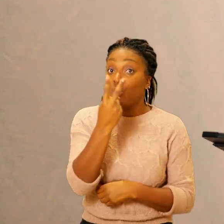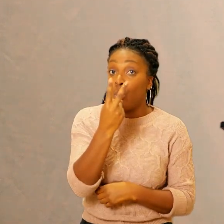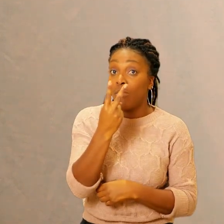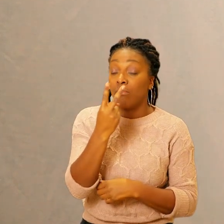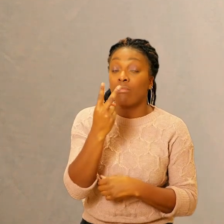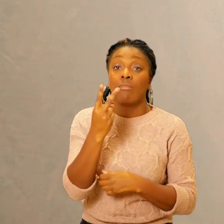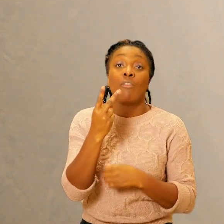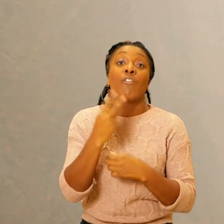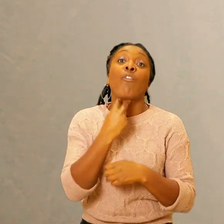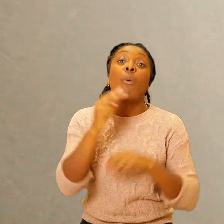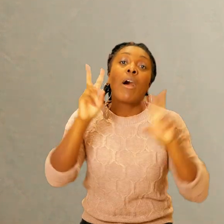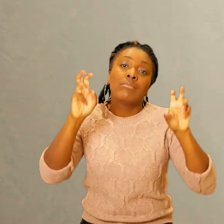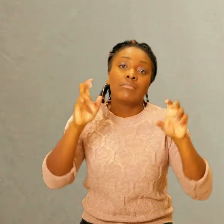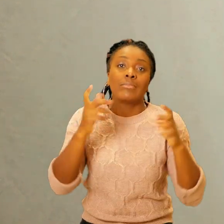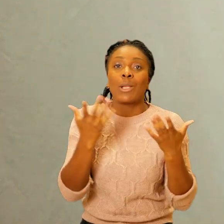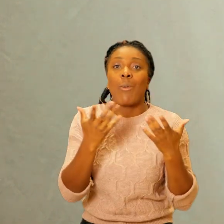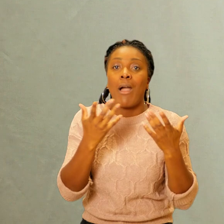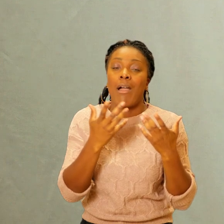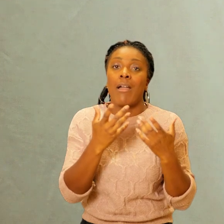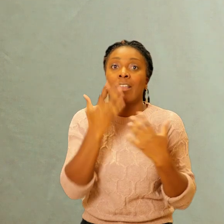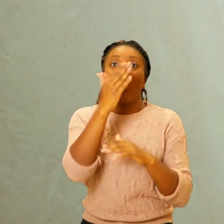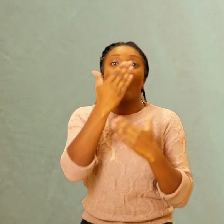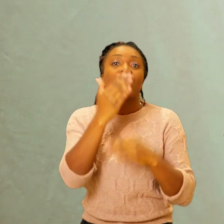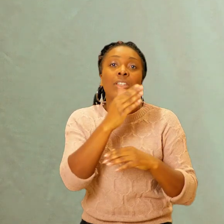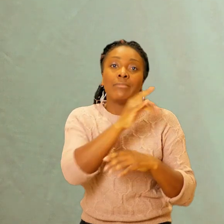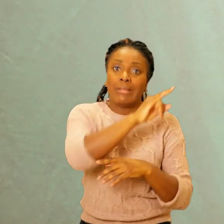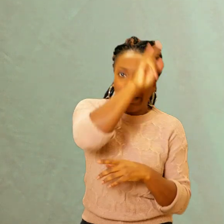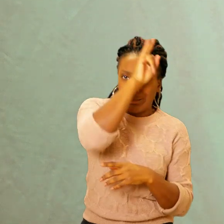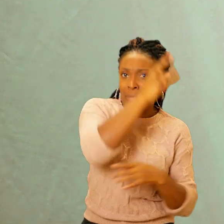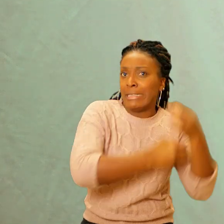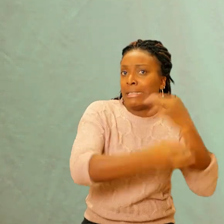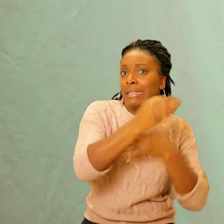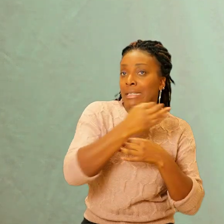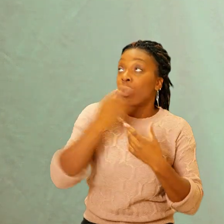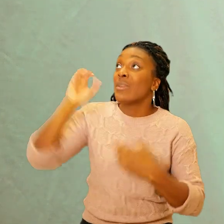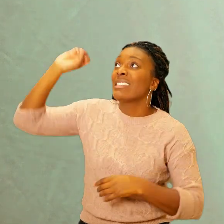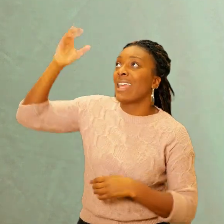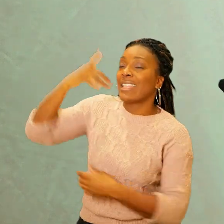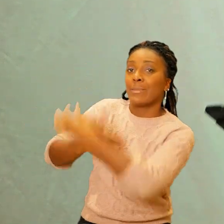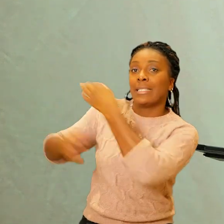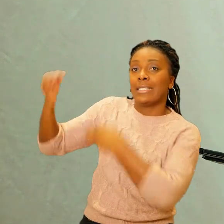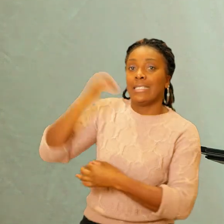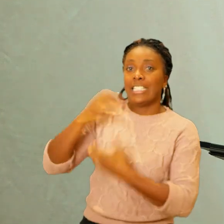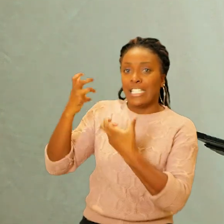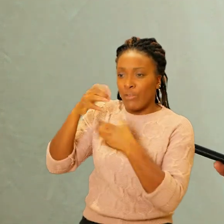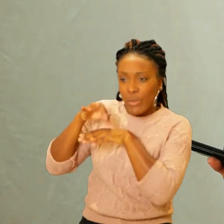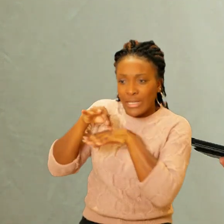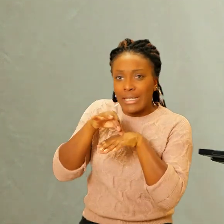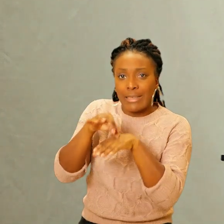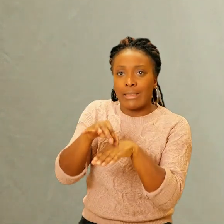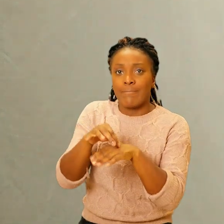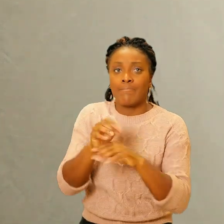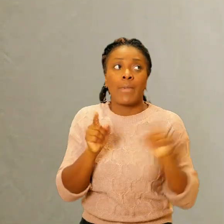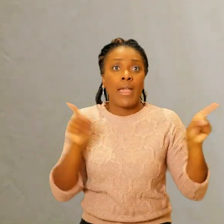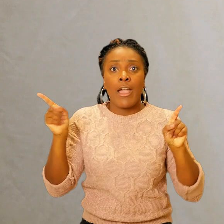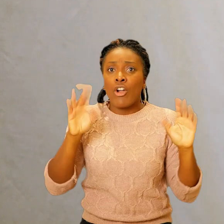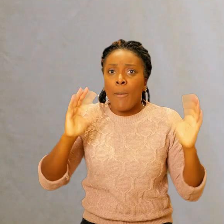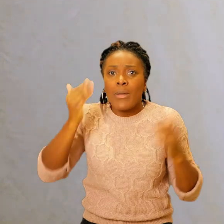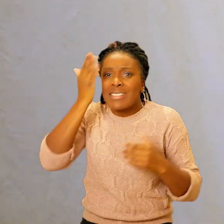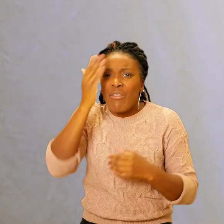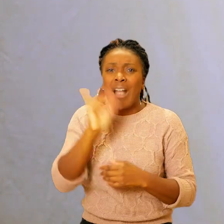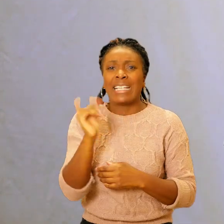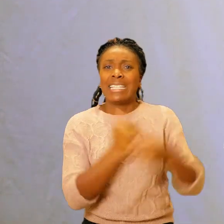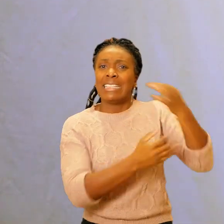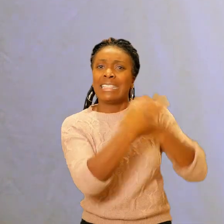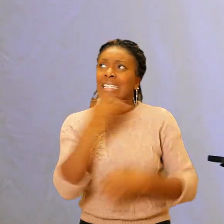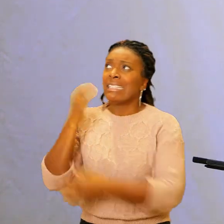la représentation de l'adversaire de ton âme. Et puis la voix du Saint-Esprit qui veut te conduire et te diriger. Mais comment les reconnaître? C'est ça la grande question. Et quelle